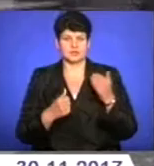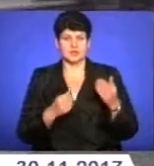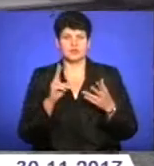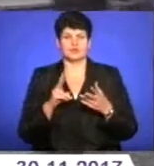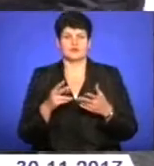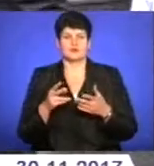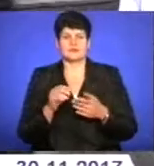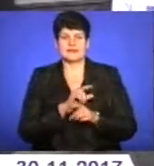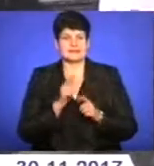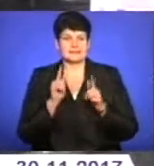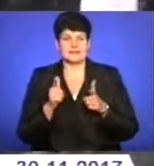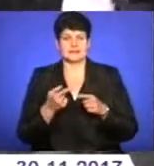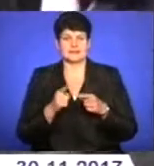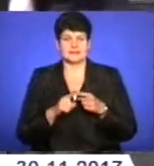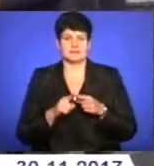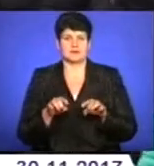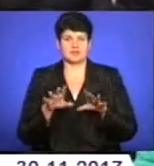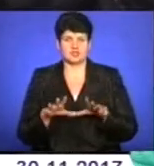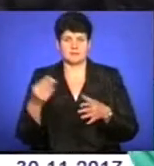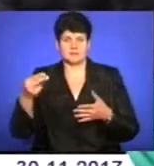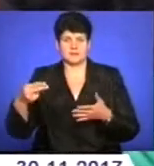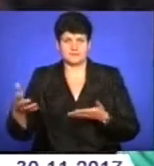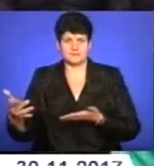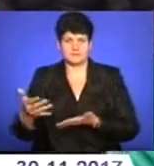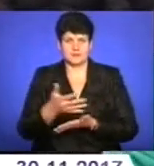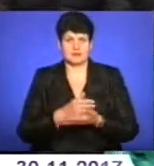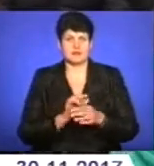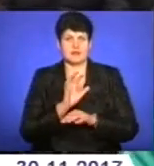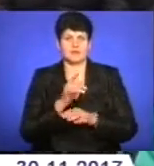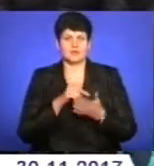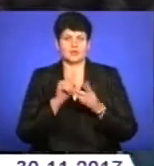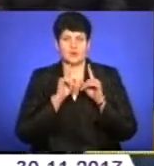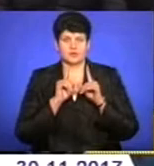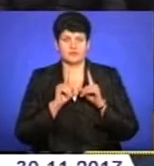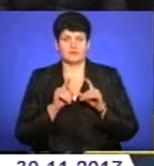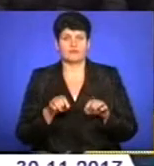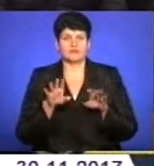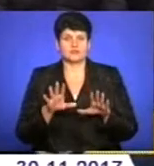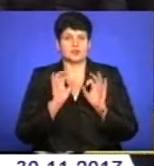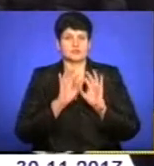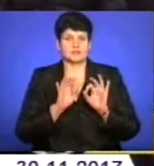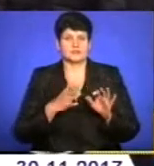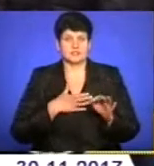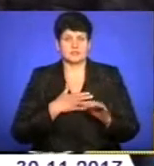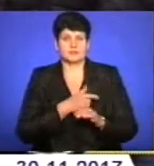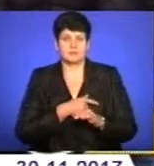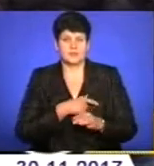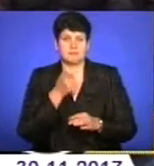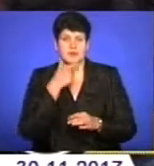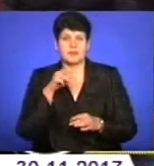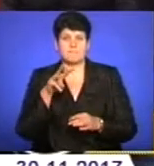таким рішенням, і направили до міської ради. Вирішили донести до наших депутатів, до нашого пана мера,